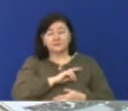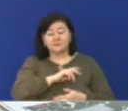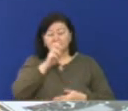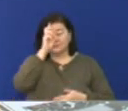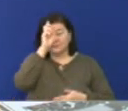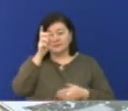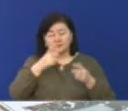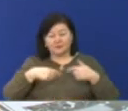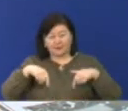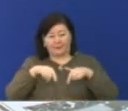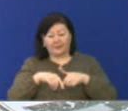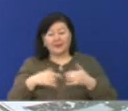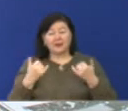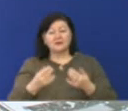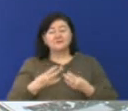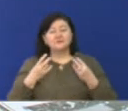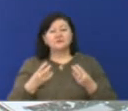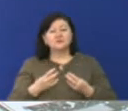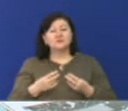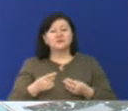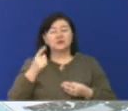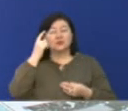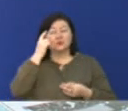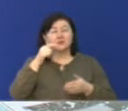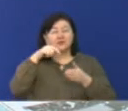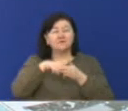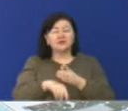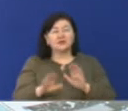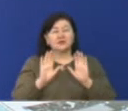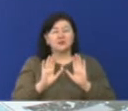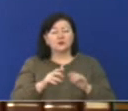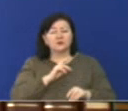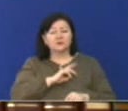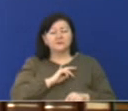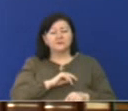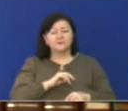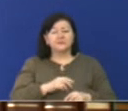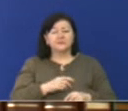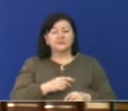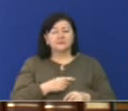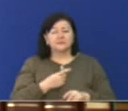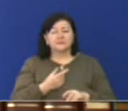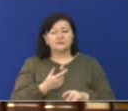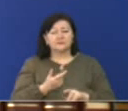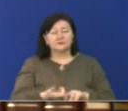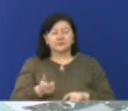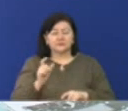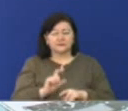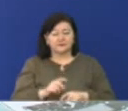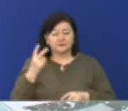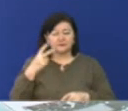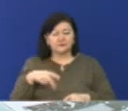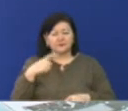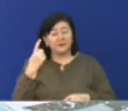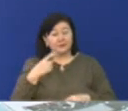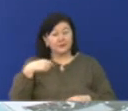И особенно в этот 21 веке уже в действительности переход к безденежной реформе,